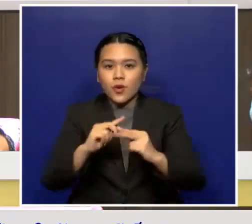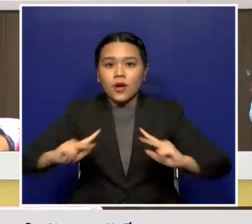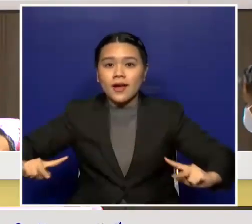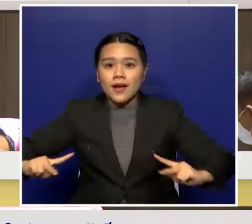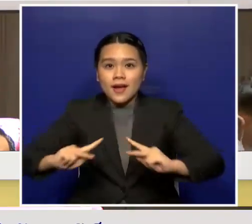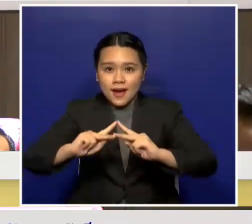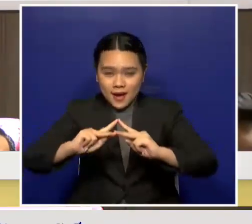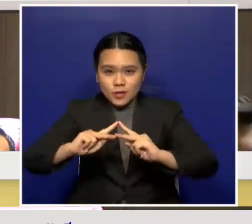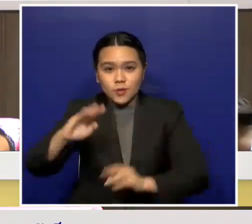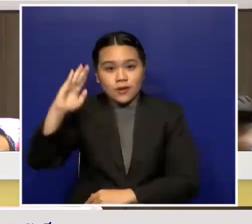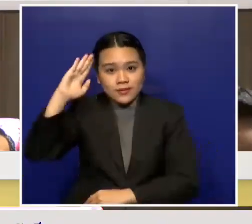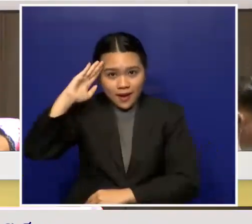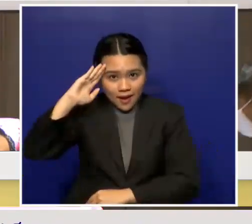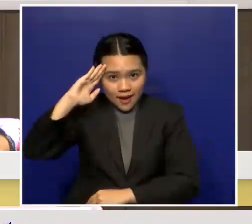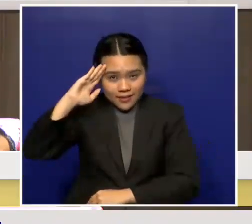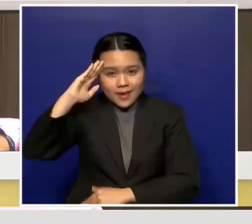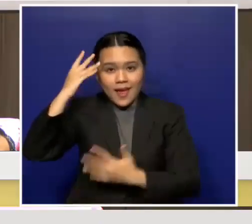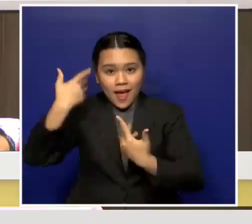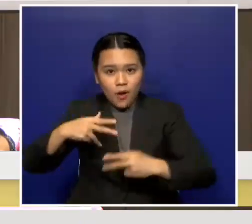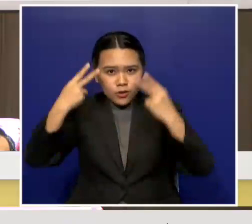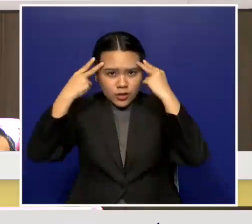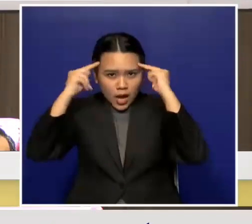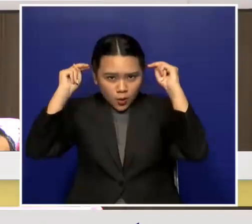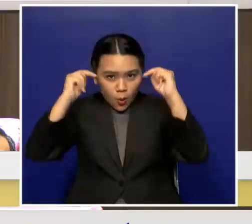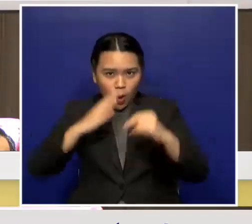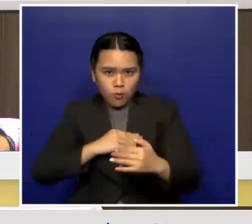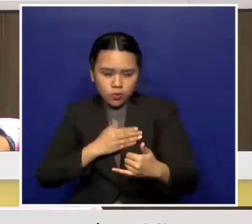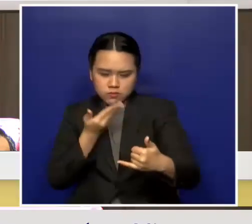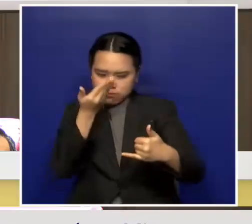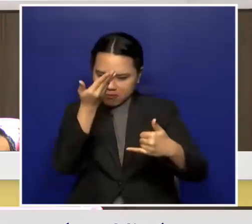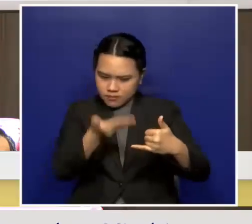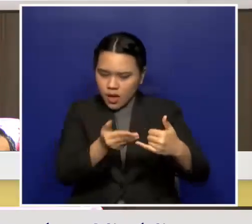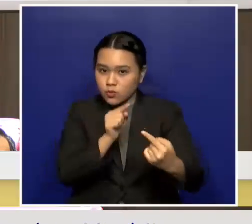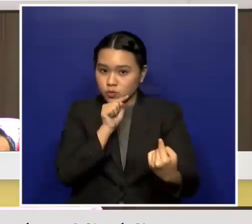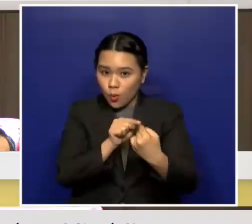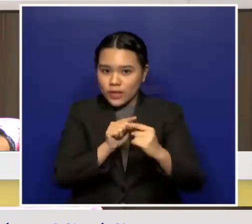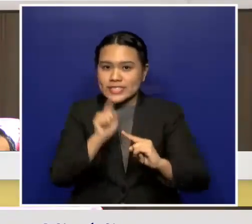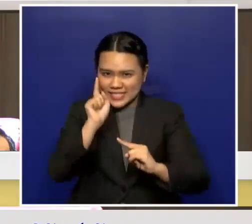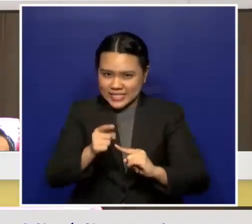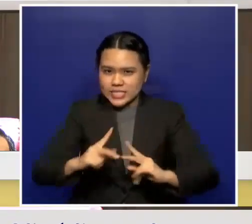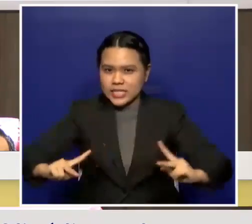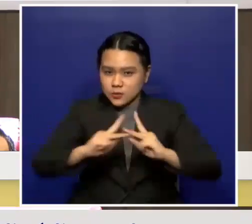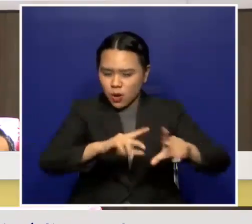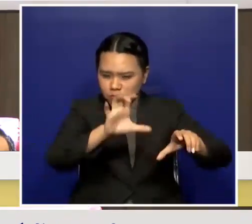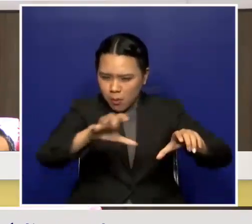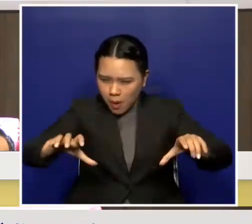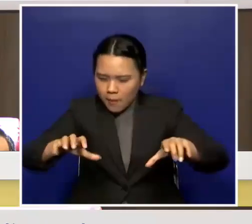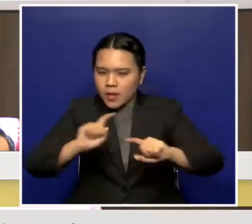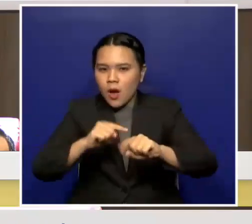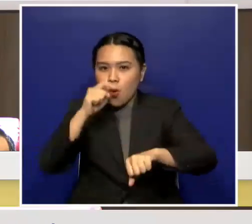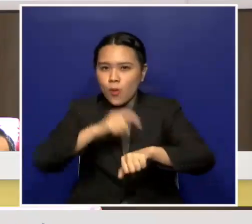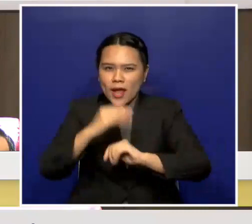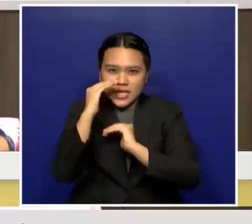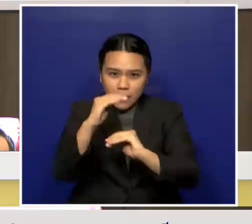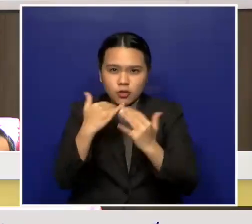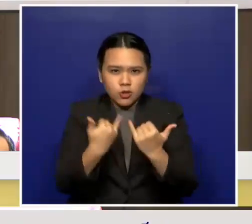โหมแล้วก็ตัวท่านนายกโดยตรงเลยที่จริงมีหลายกระทรวงนะแต่เวลามีจำกัดผมจะข้ามให้เลยเอากลาโหมหน่อ